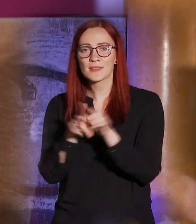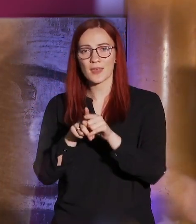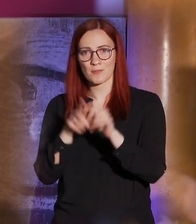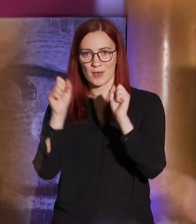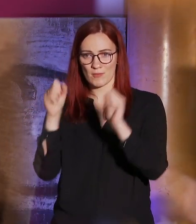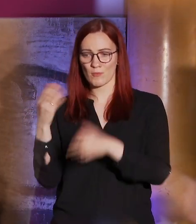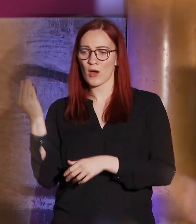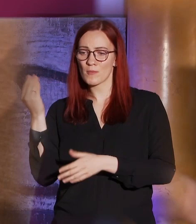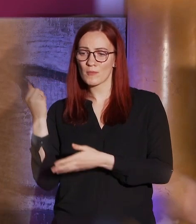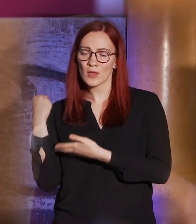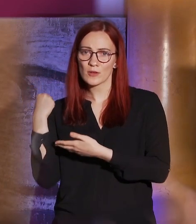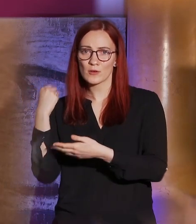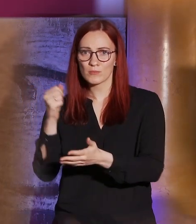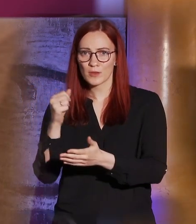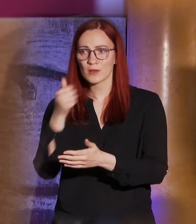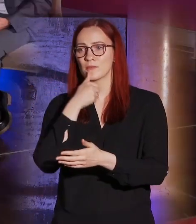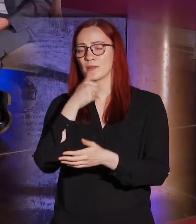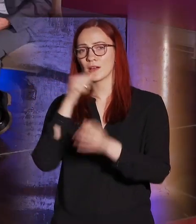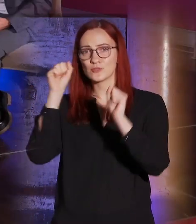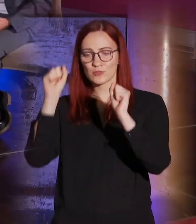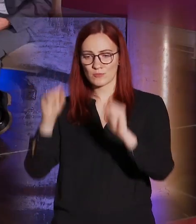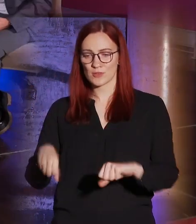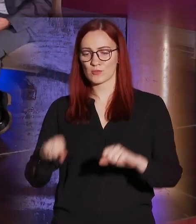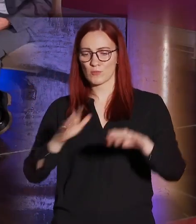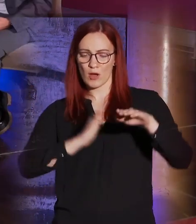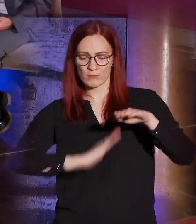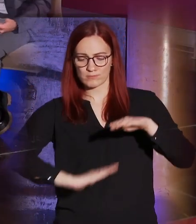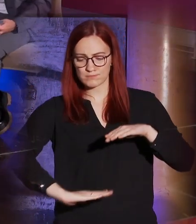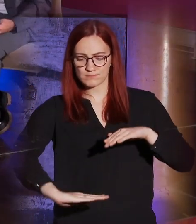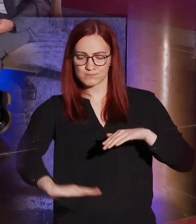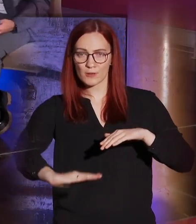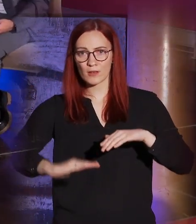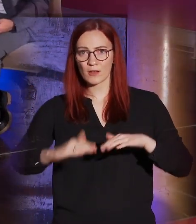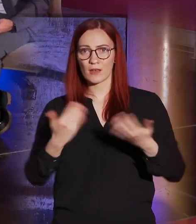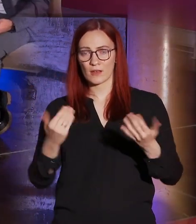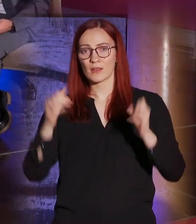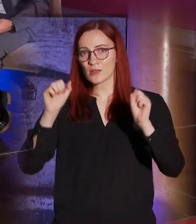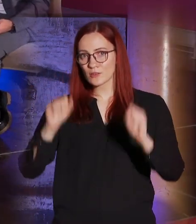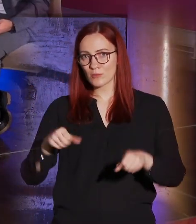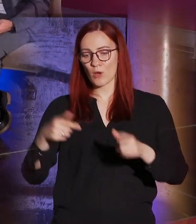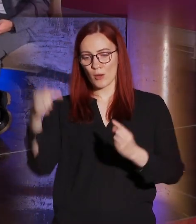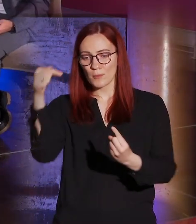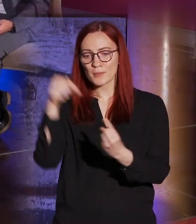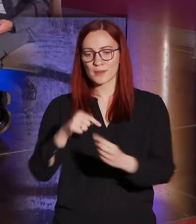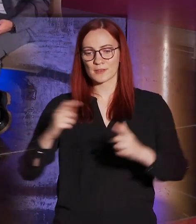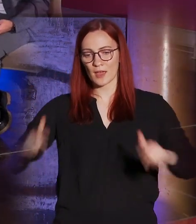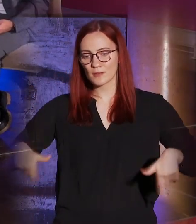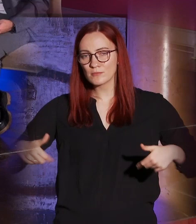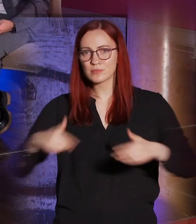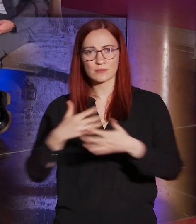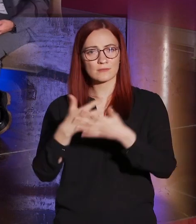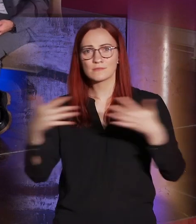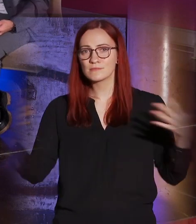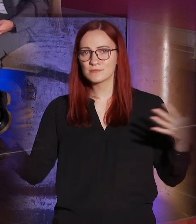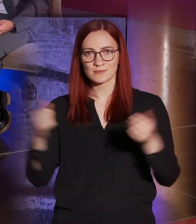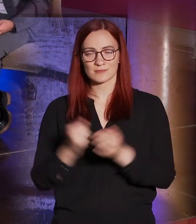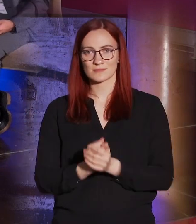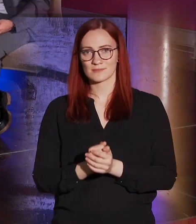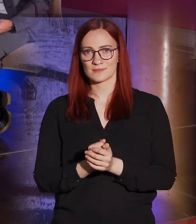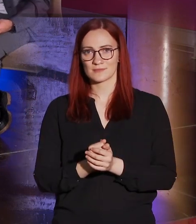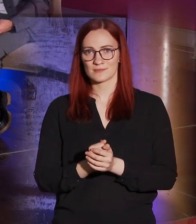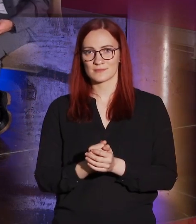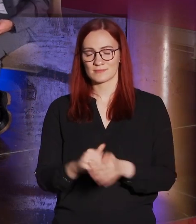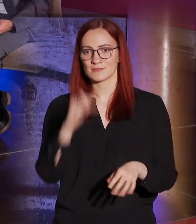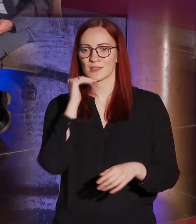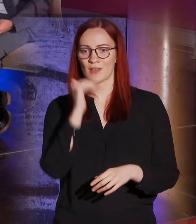mes nusiperkam pandusus ir tam savo Jakšto gatvėje mes esam, Jakšto 9, ten Vaidilos teatras, ten įsivaizduojat laiptai, ten aišku